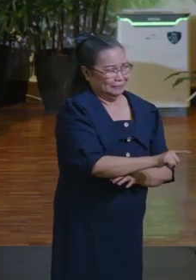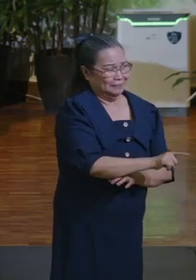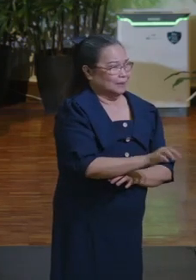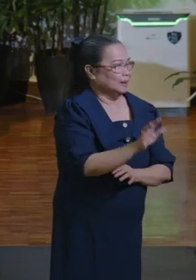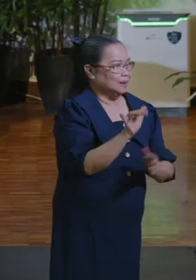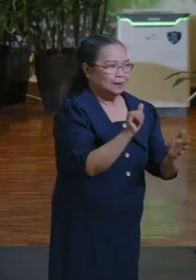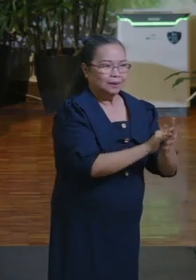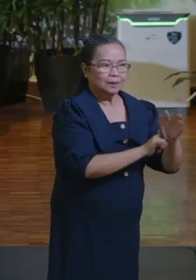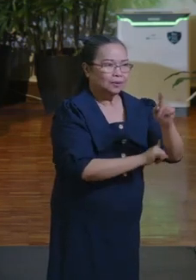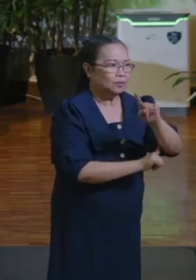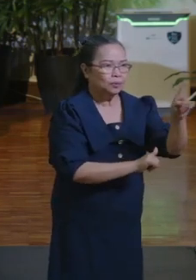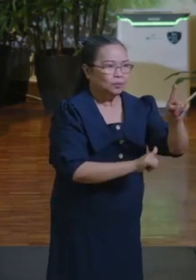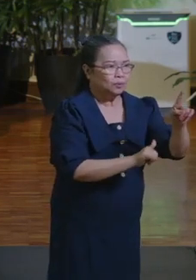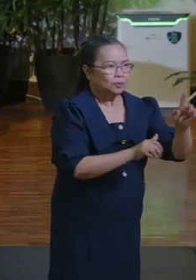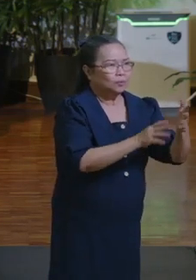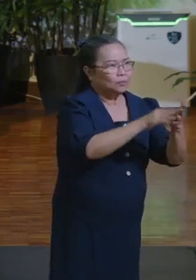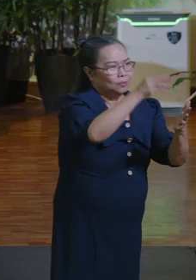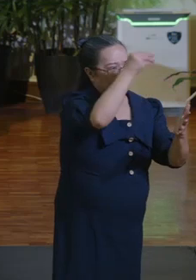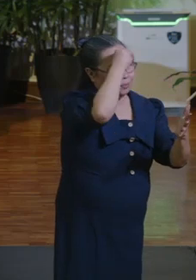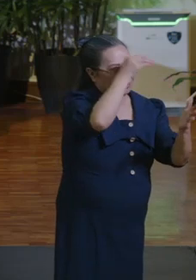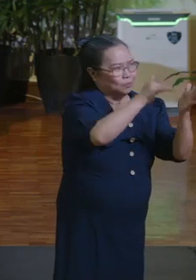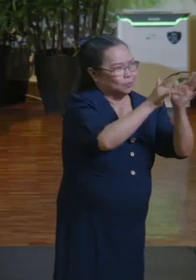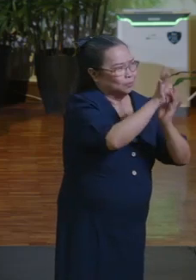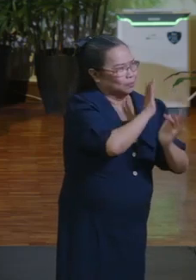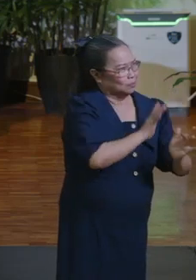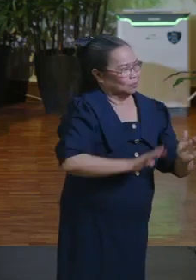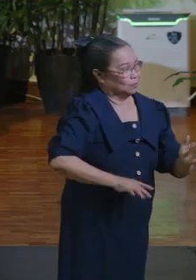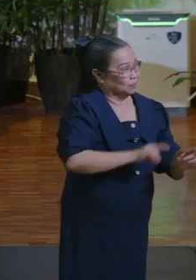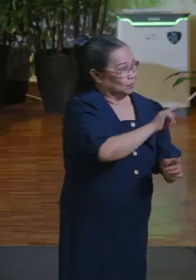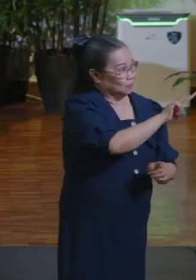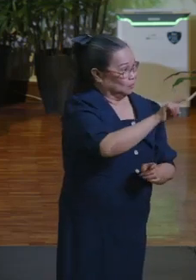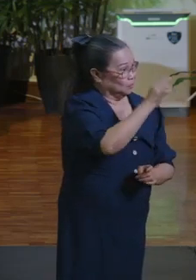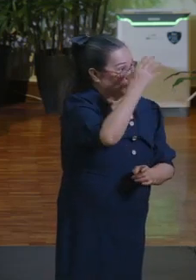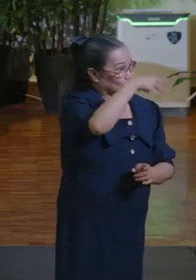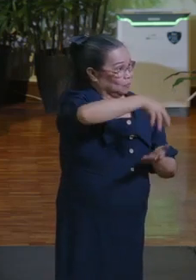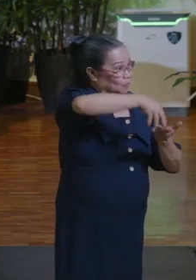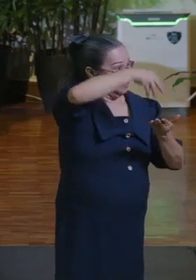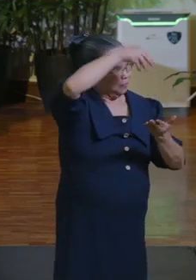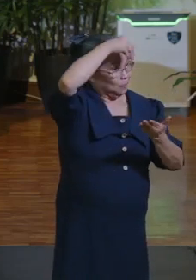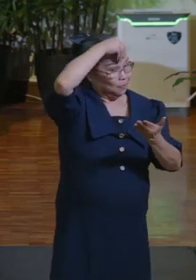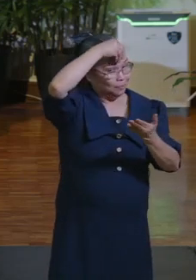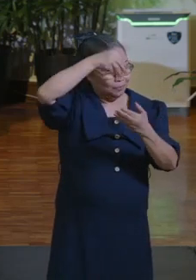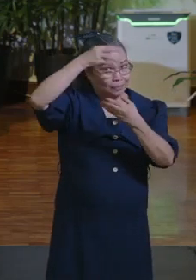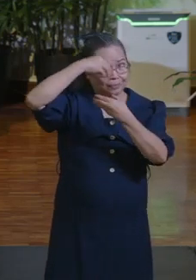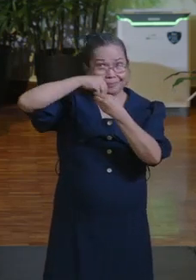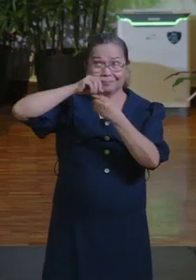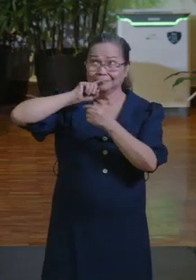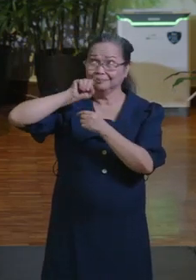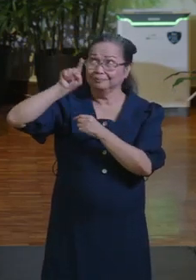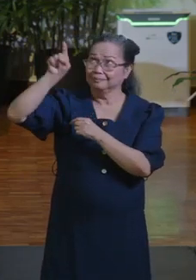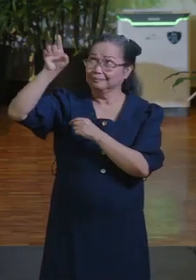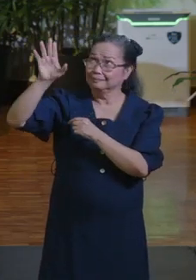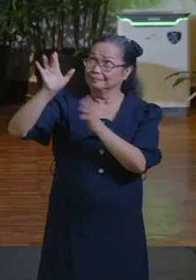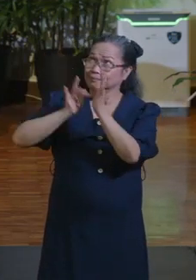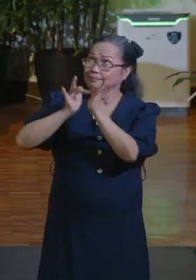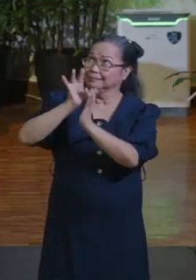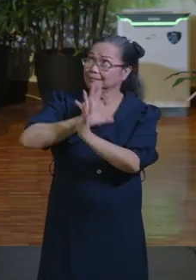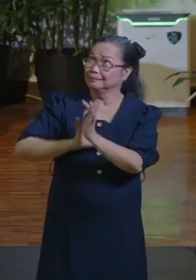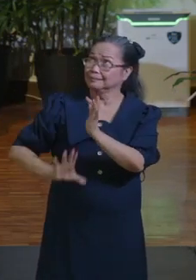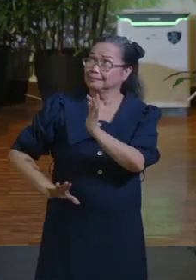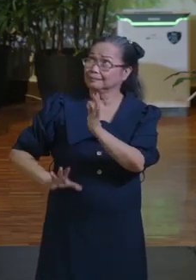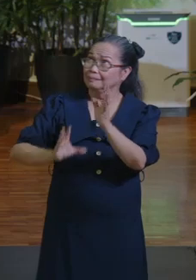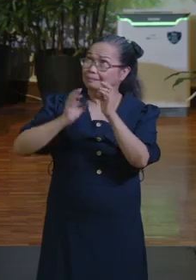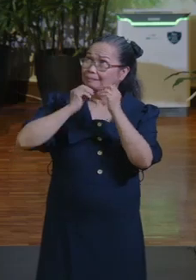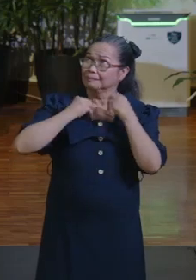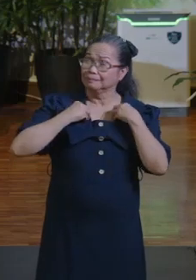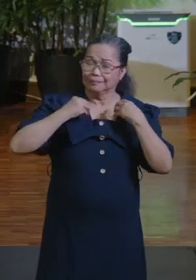not the way you learned Christ, assuming that you have heard from Him and were taught in Him as the truth is in Jesus, to put